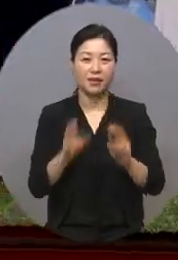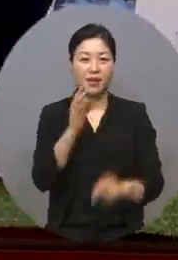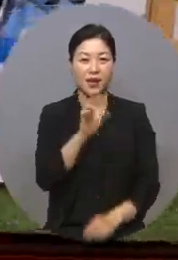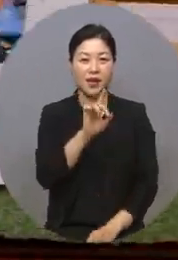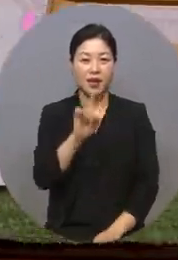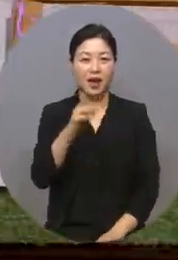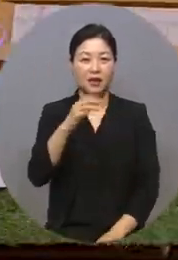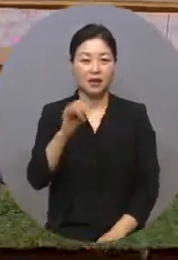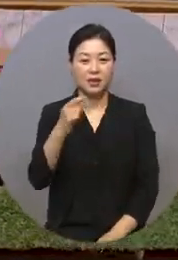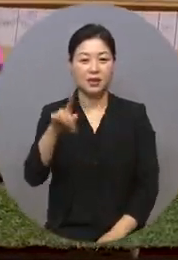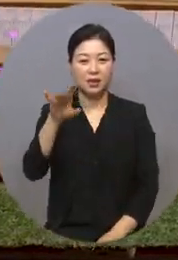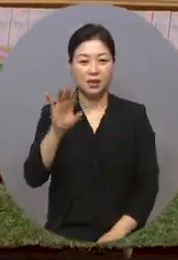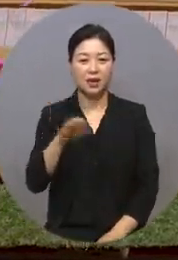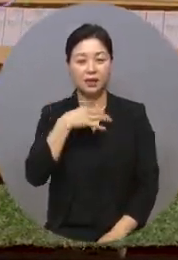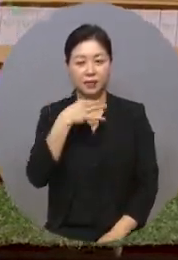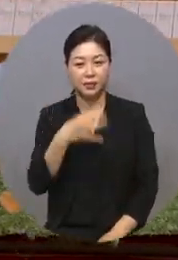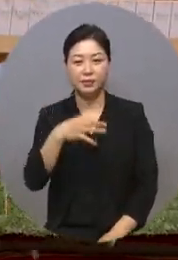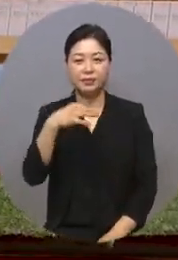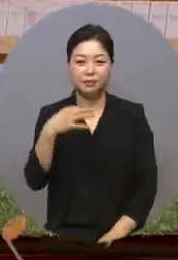아리랑